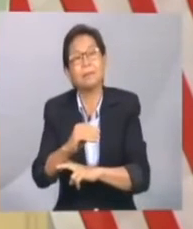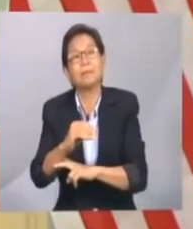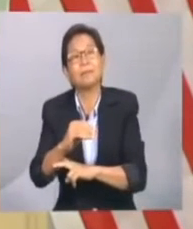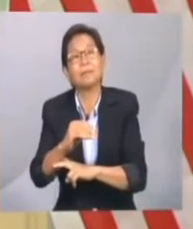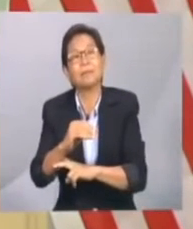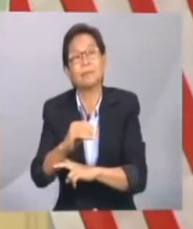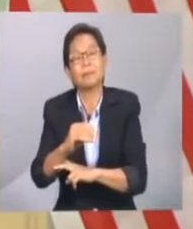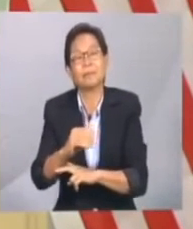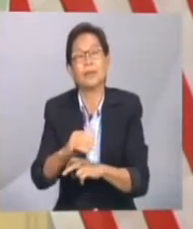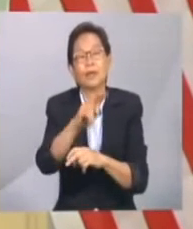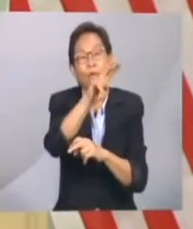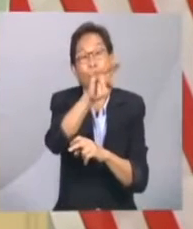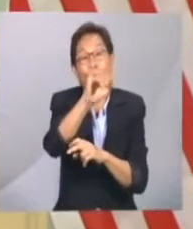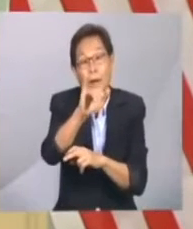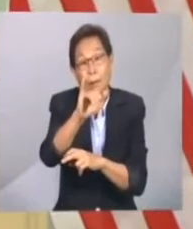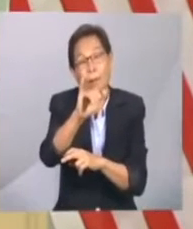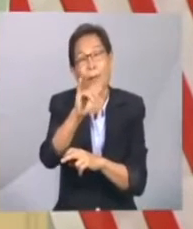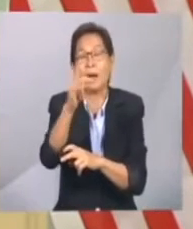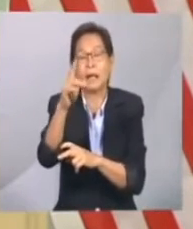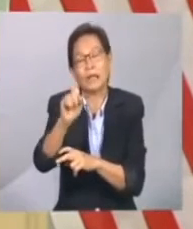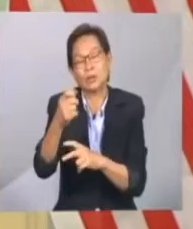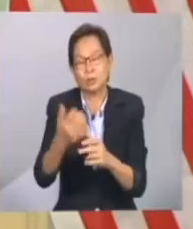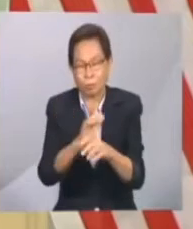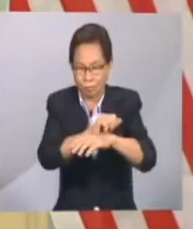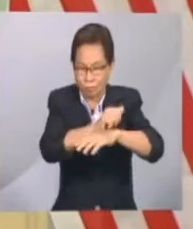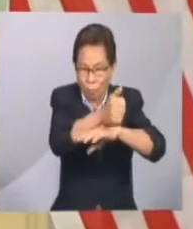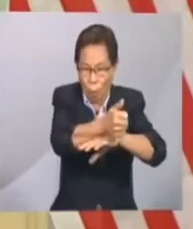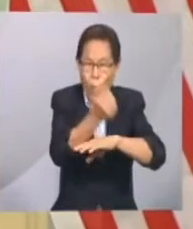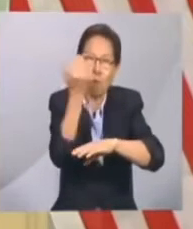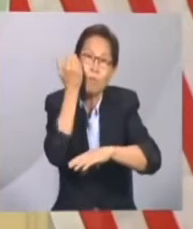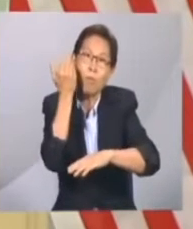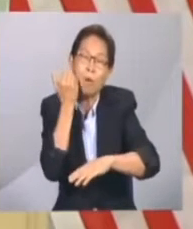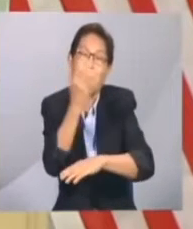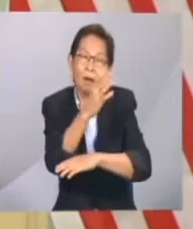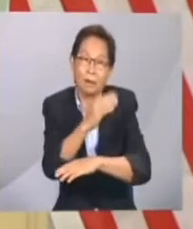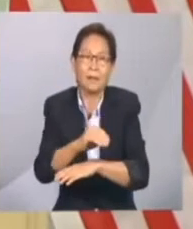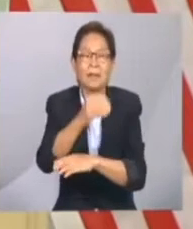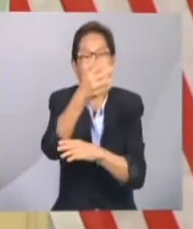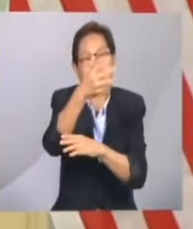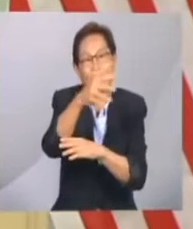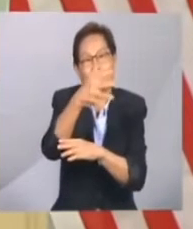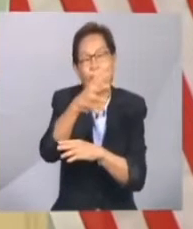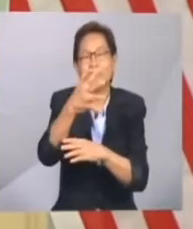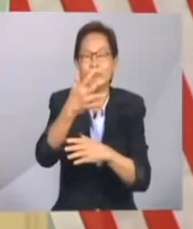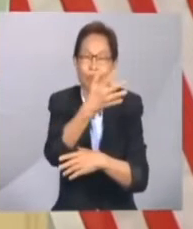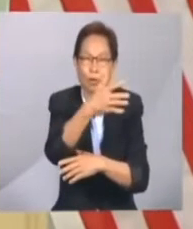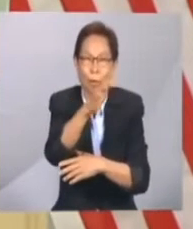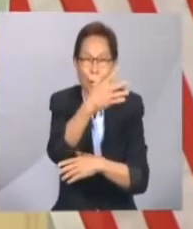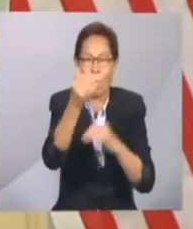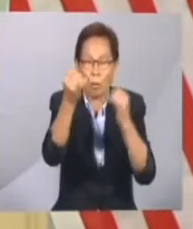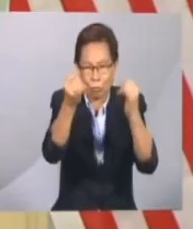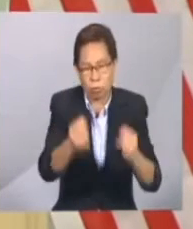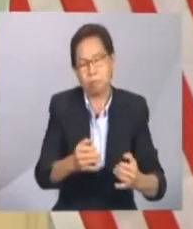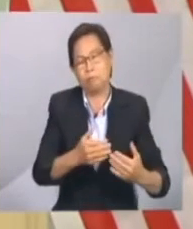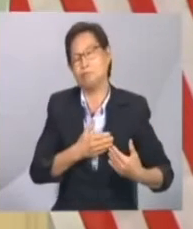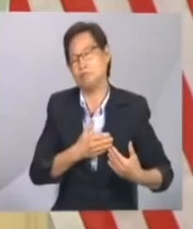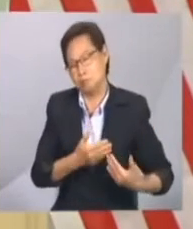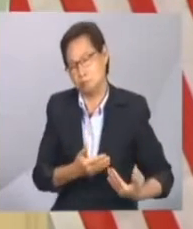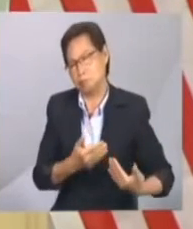manakala 26 kes telah didakwa di mahkamah dan 15 telah mengaku salah.